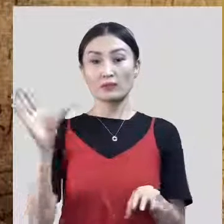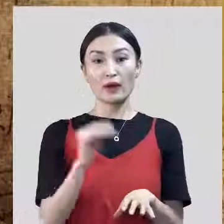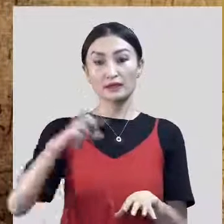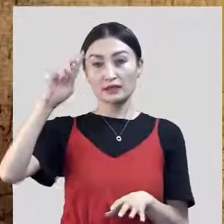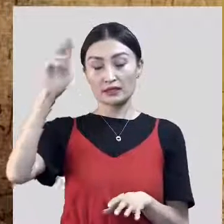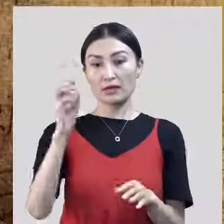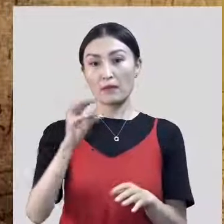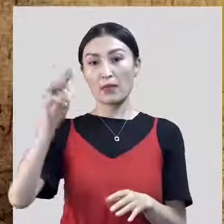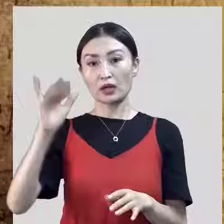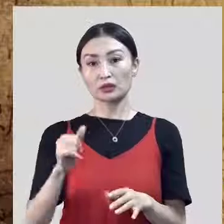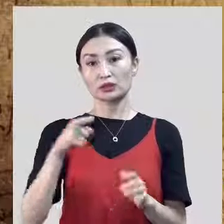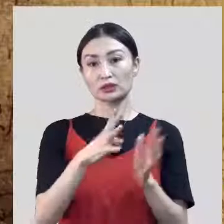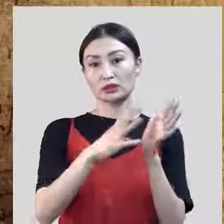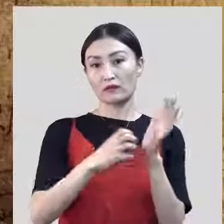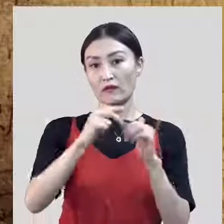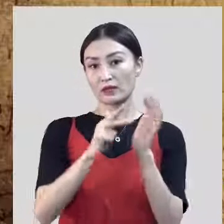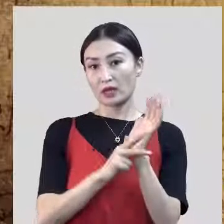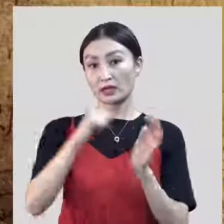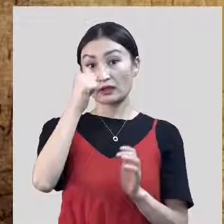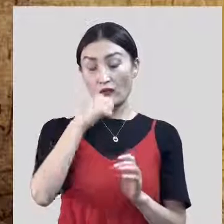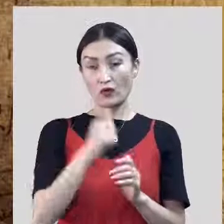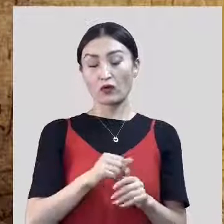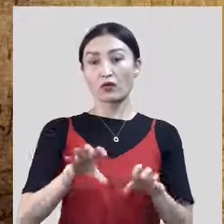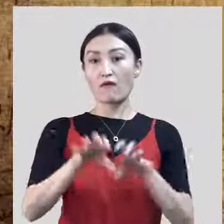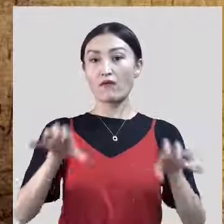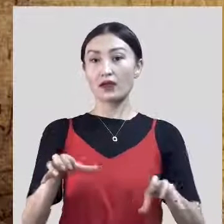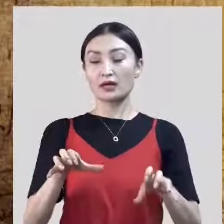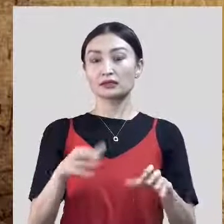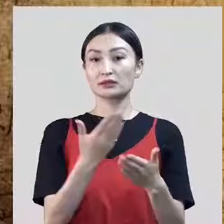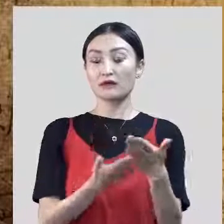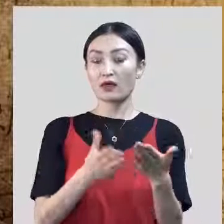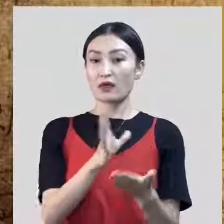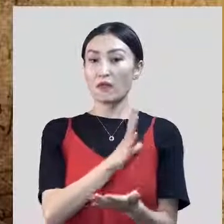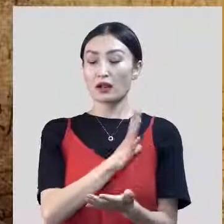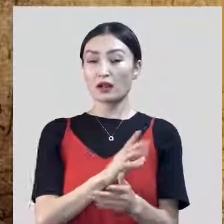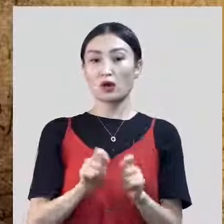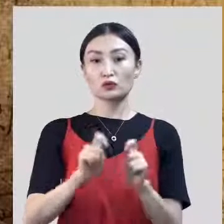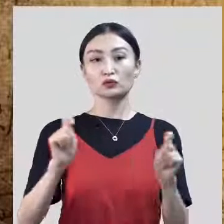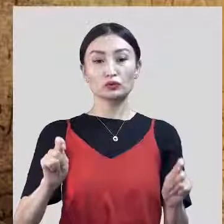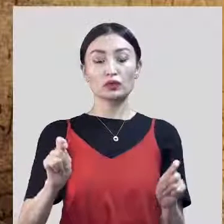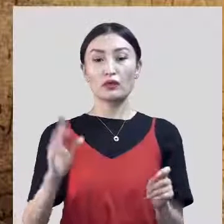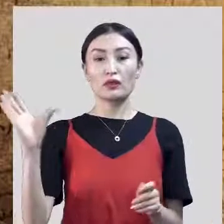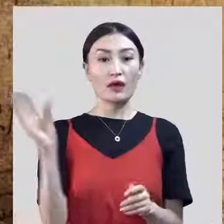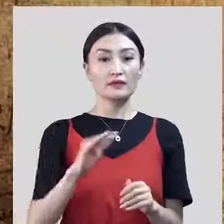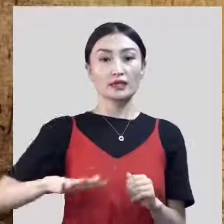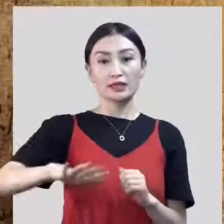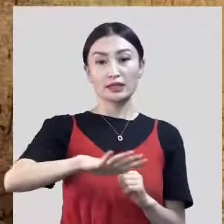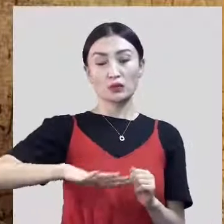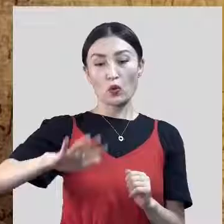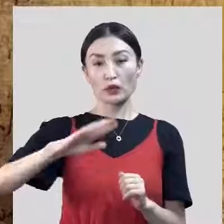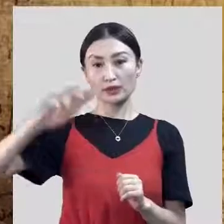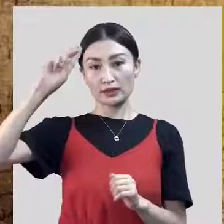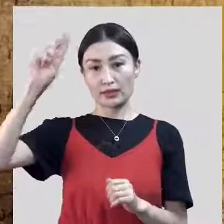к марту 1918 года власть советов было установлено на всей территории страны